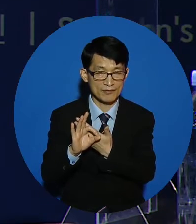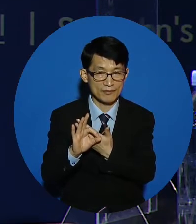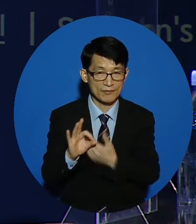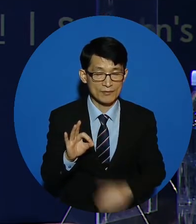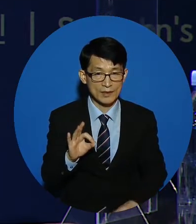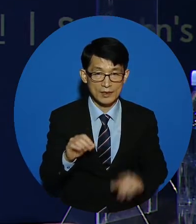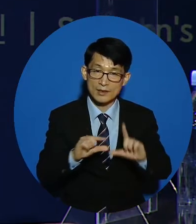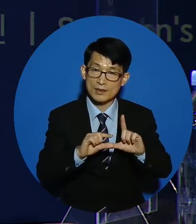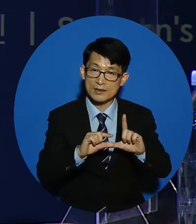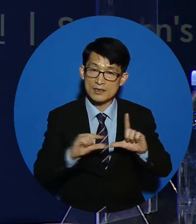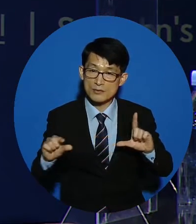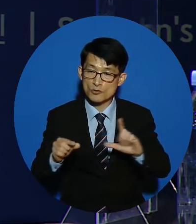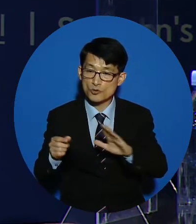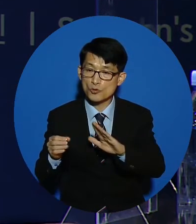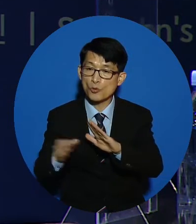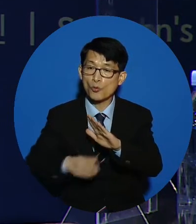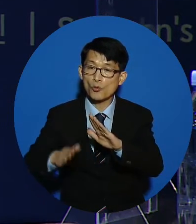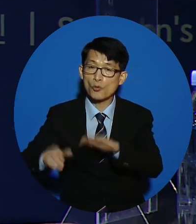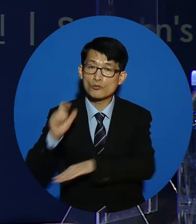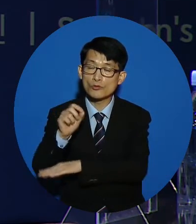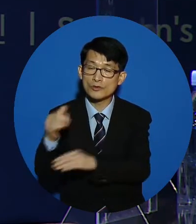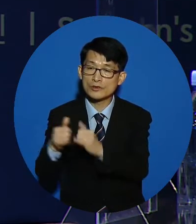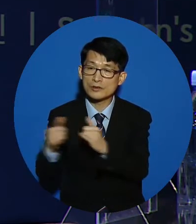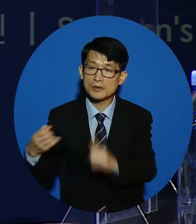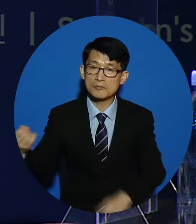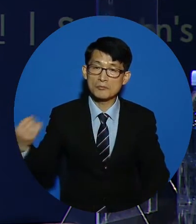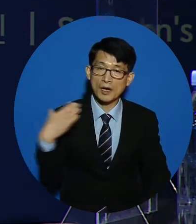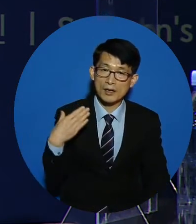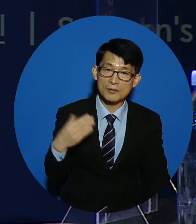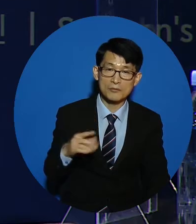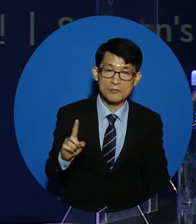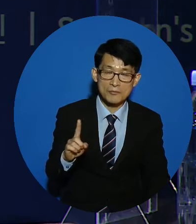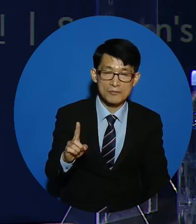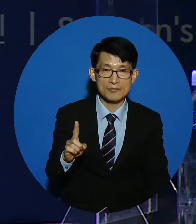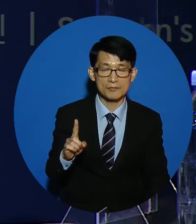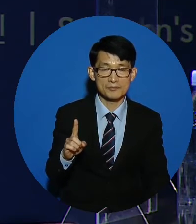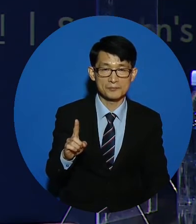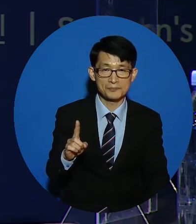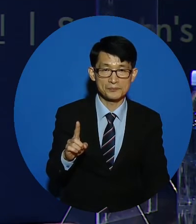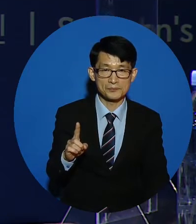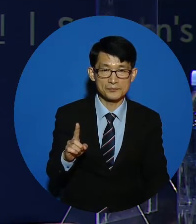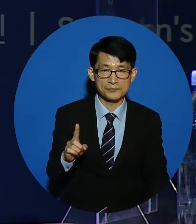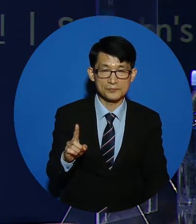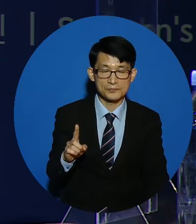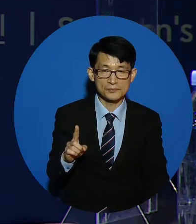우리 일부 공무원들이 이런 이야기를 합니다. 앞서서 우리